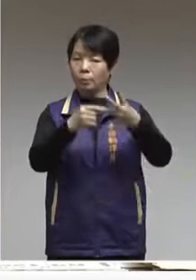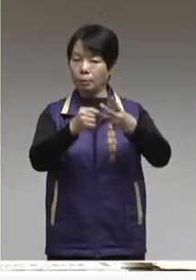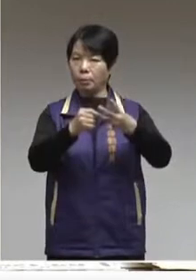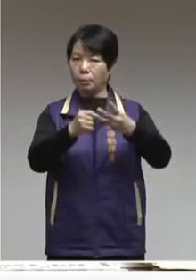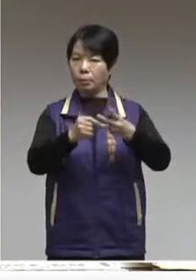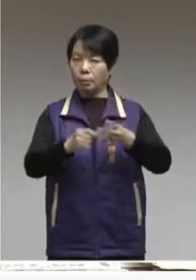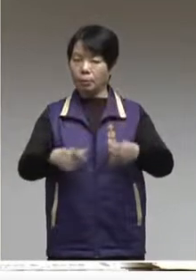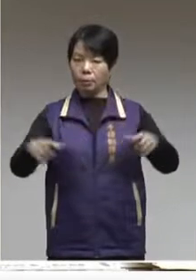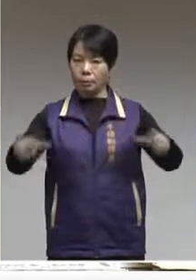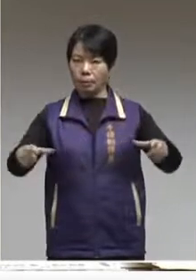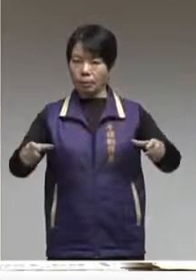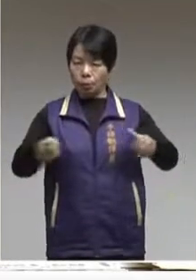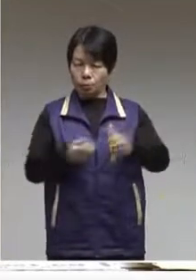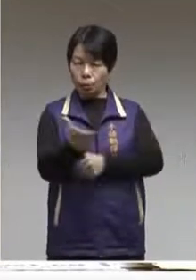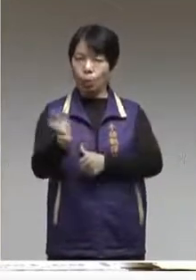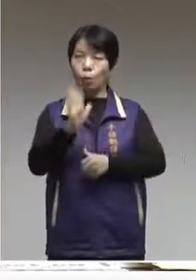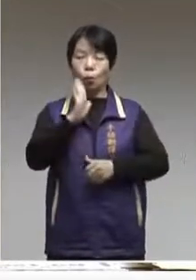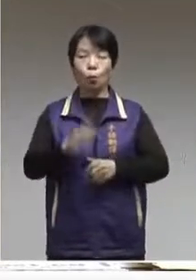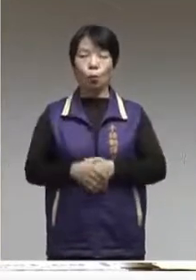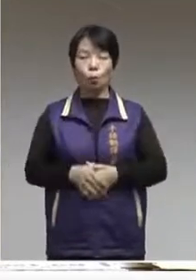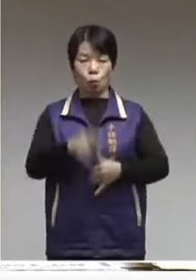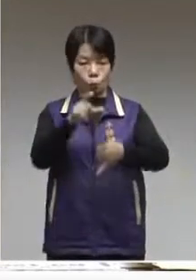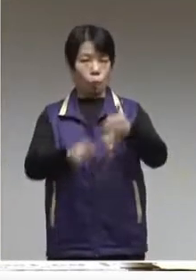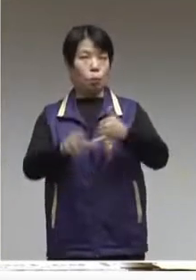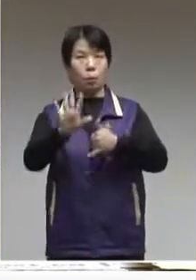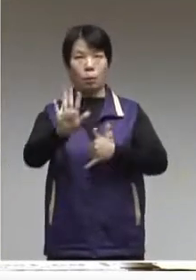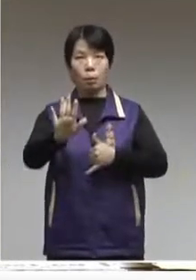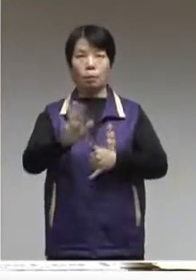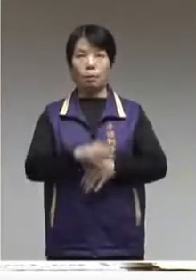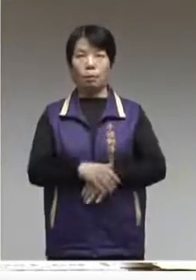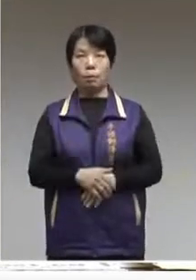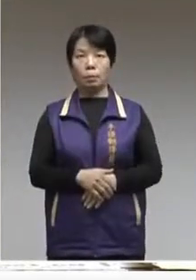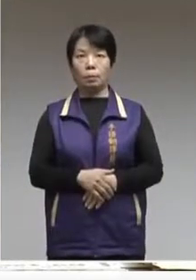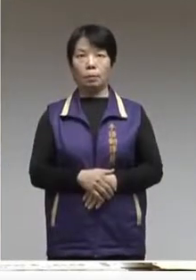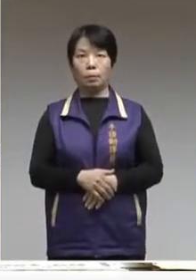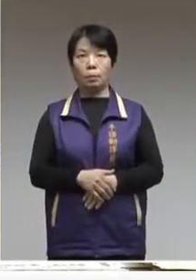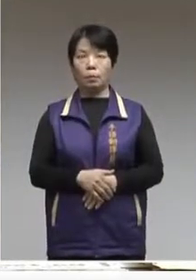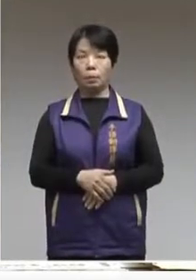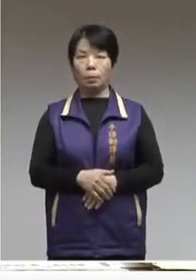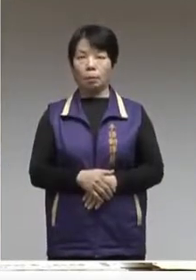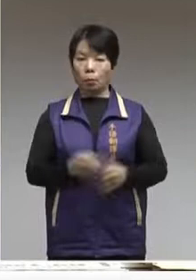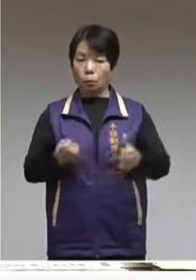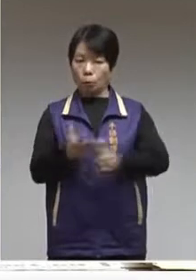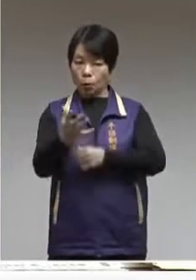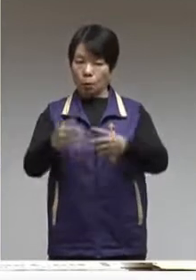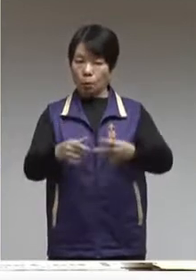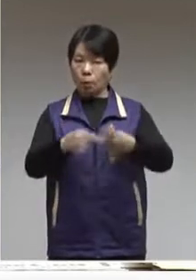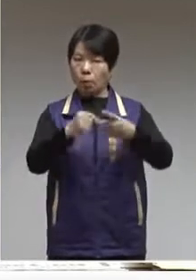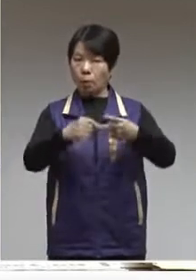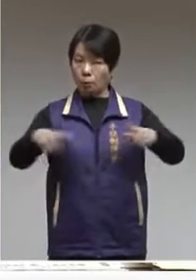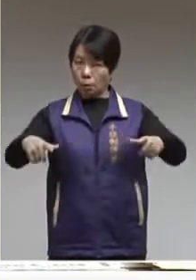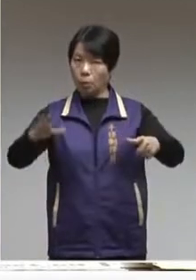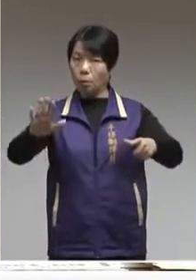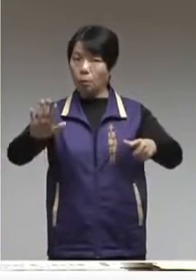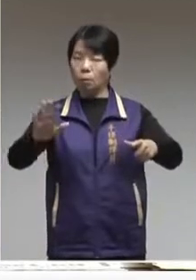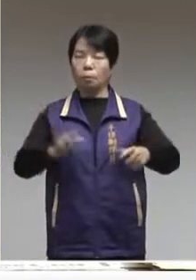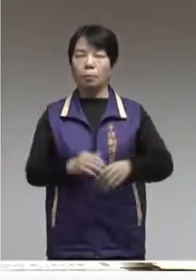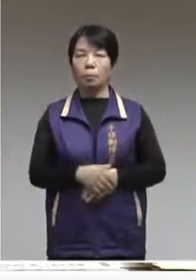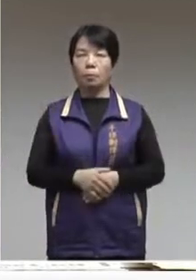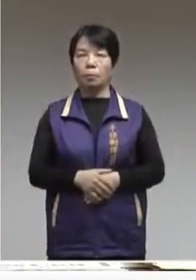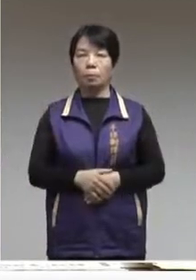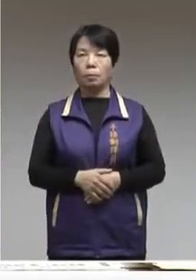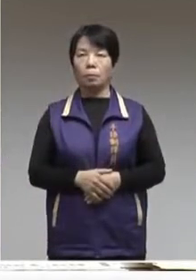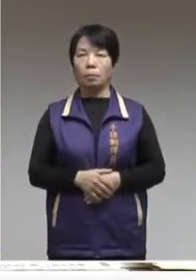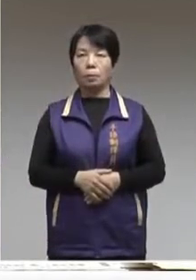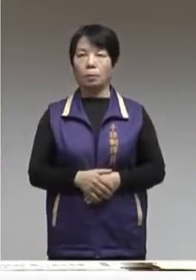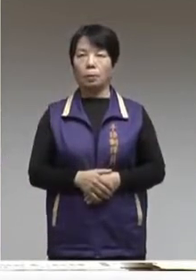行波。假如有个案发生的话，也就是说这个传染到第二波，那可能这个